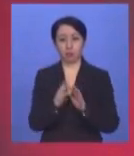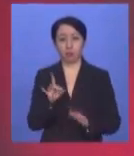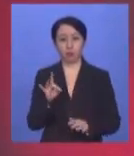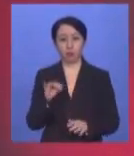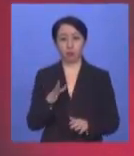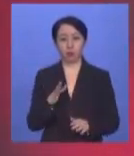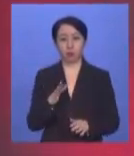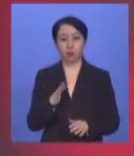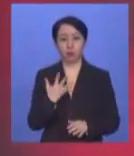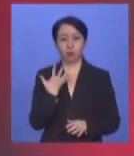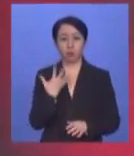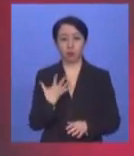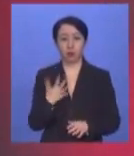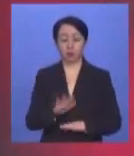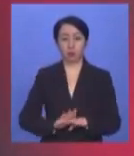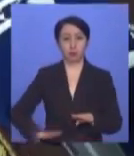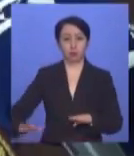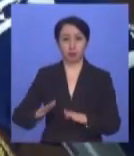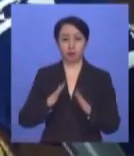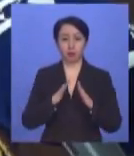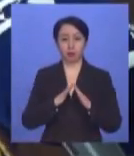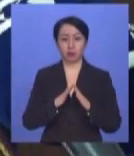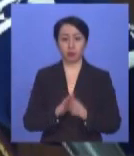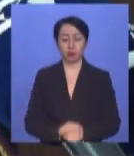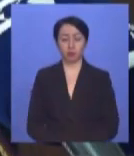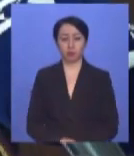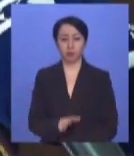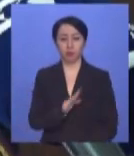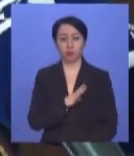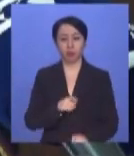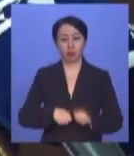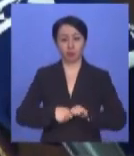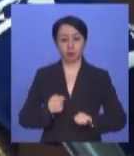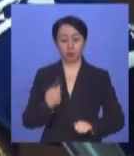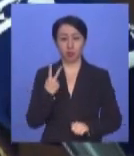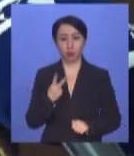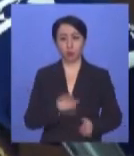Доброжановка подтопило 5 дворовых территорий. Произошло вскрытие